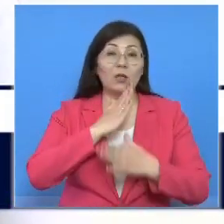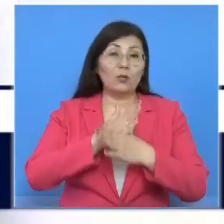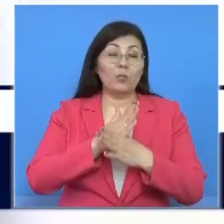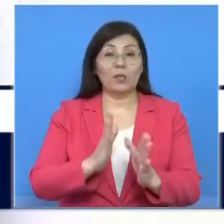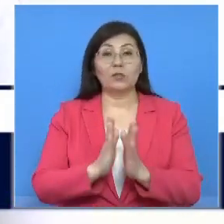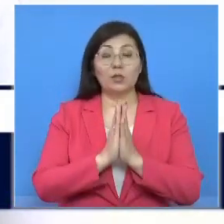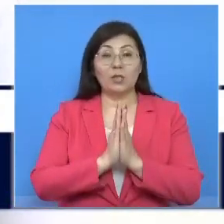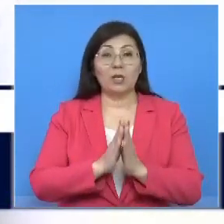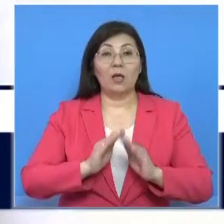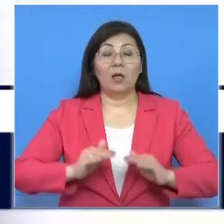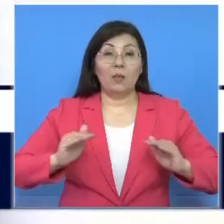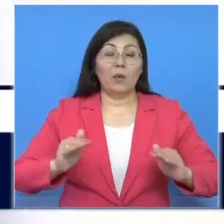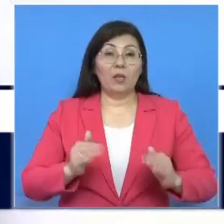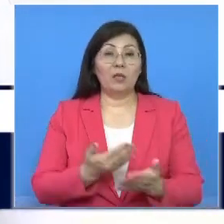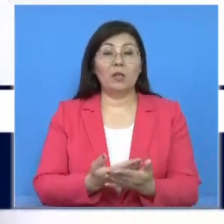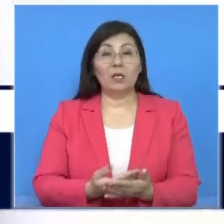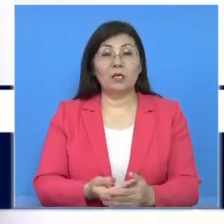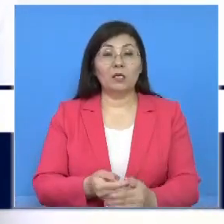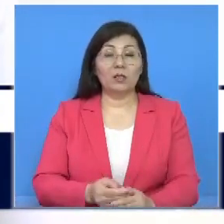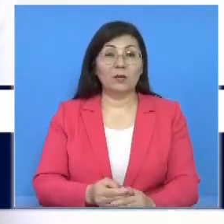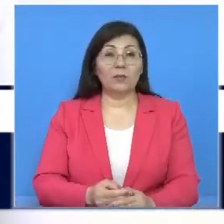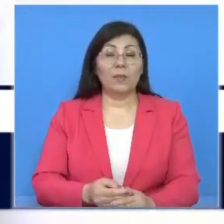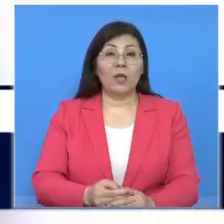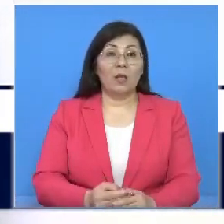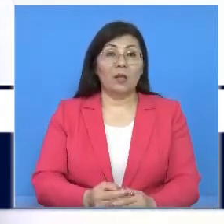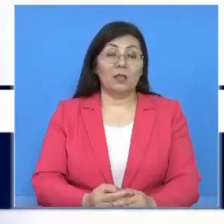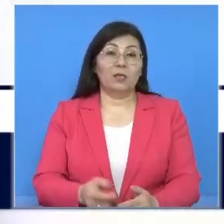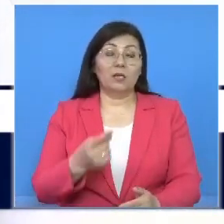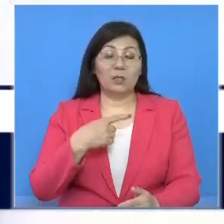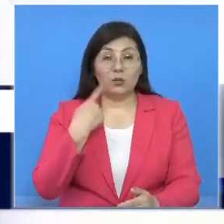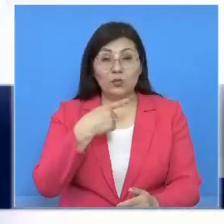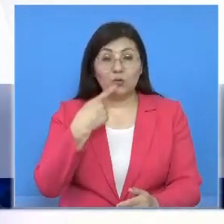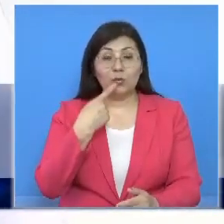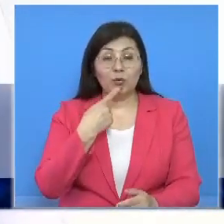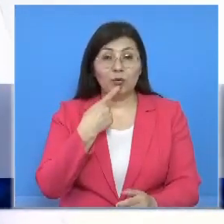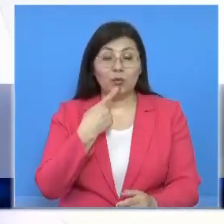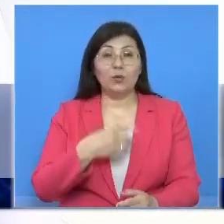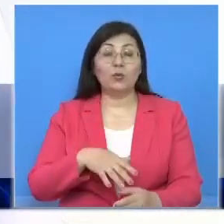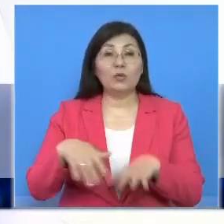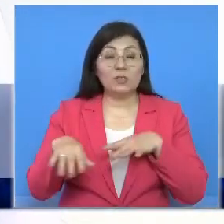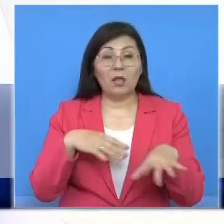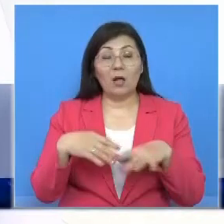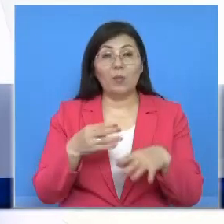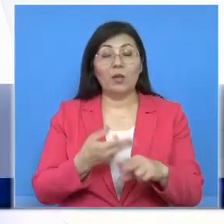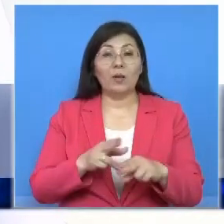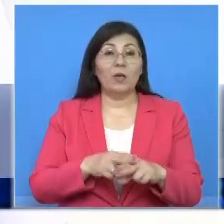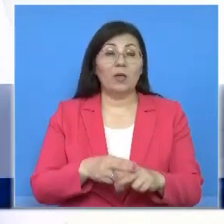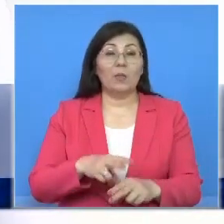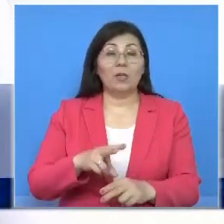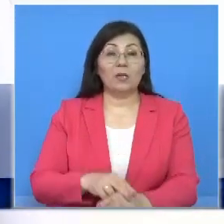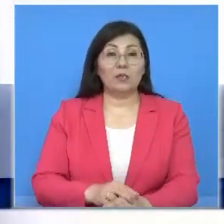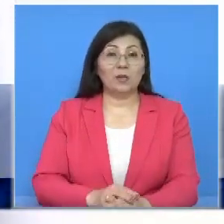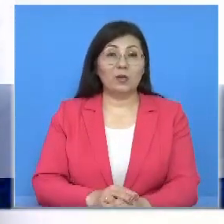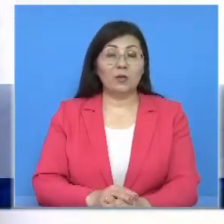тілдің тежеліп шығуы, көбінесе логопедпен байланысты келеді біздерге ата-аналар. Яғни жас отбасылар өздерінің бала тәрбиесінде